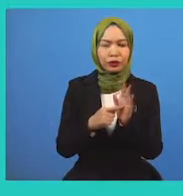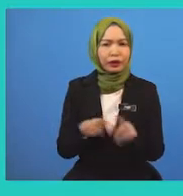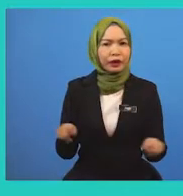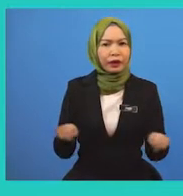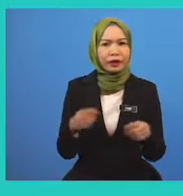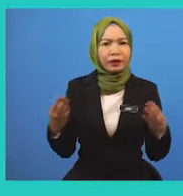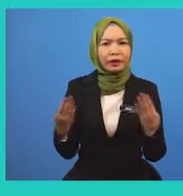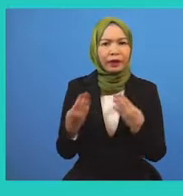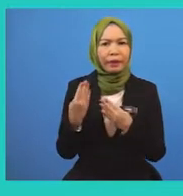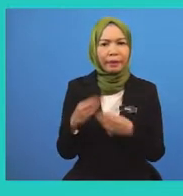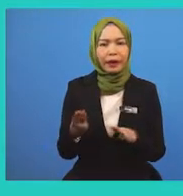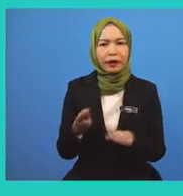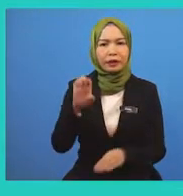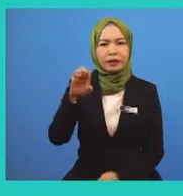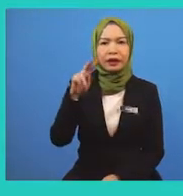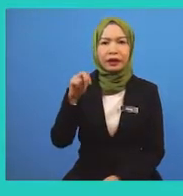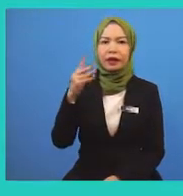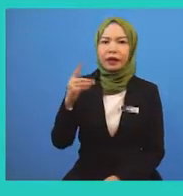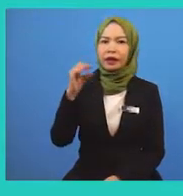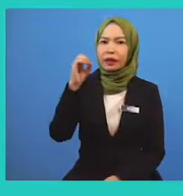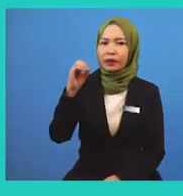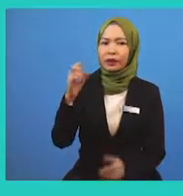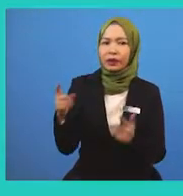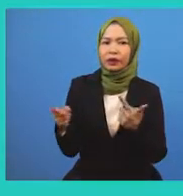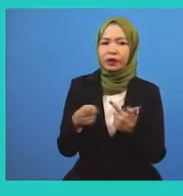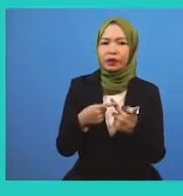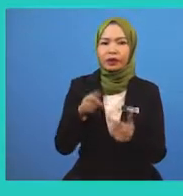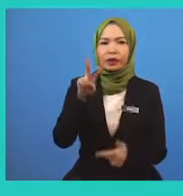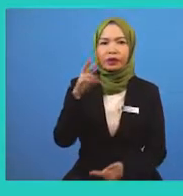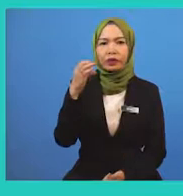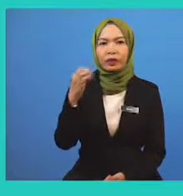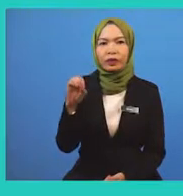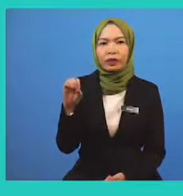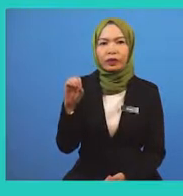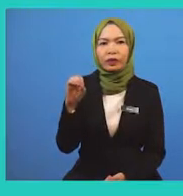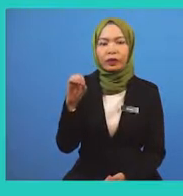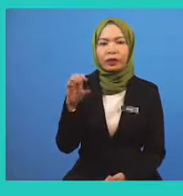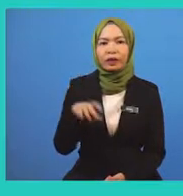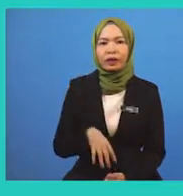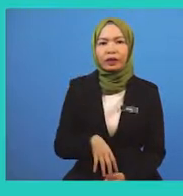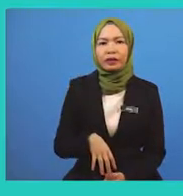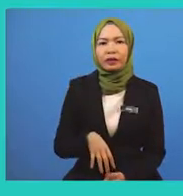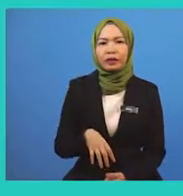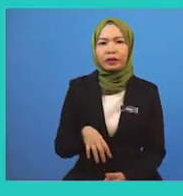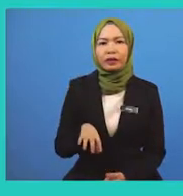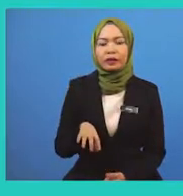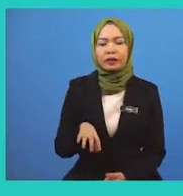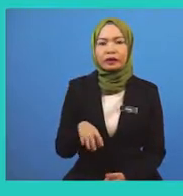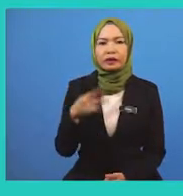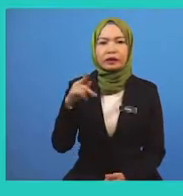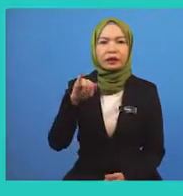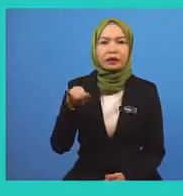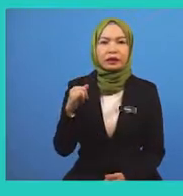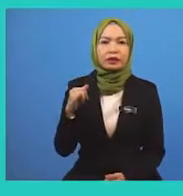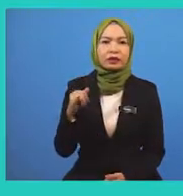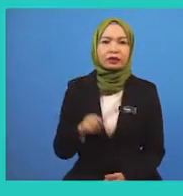Yang kedua, sebanyak 222 kilojoule mol haba diserap apabila 1